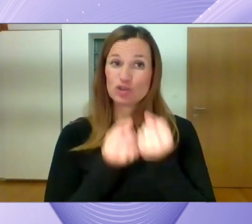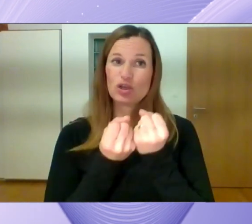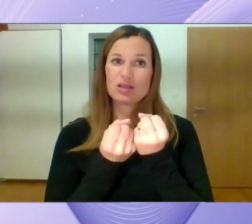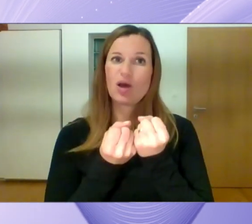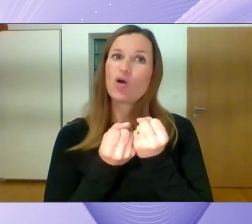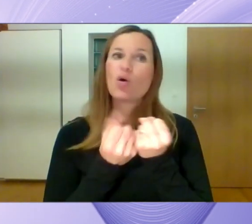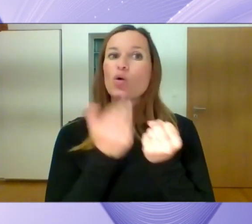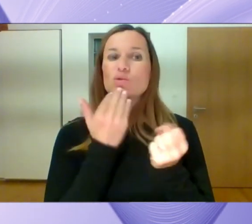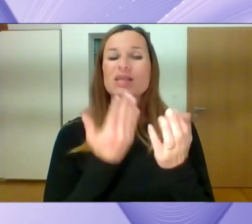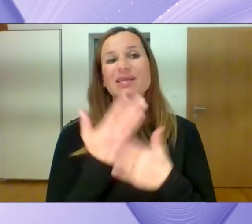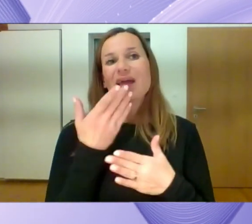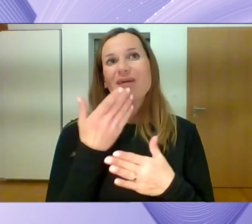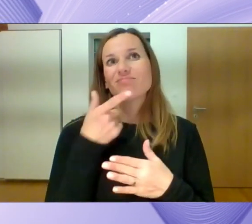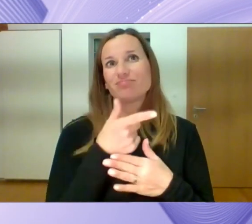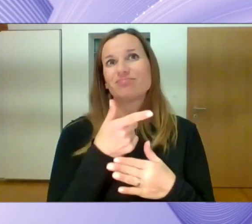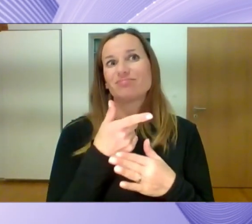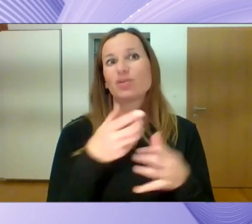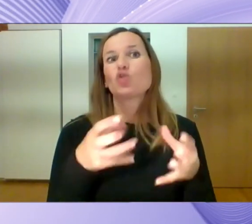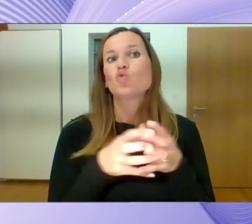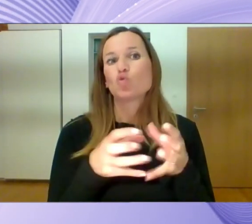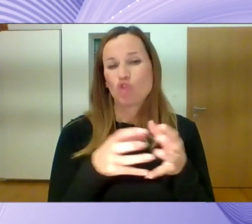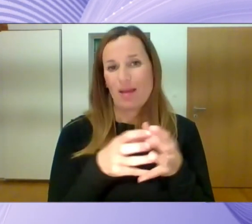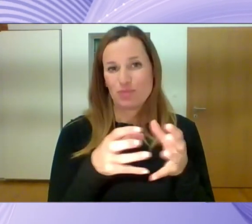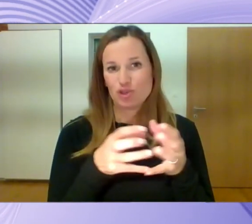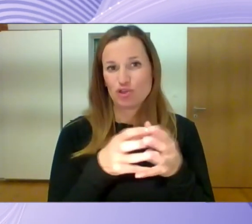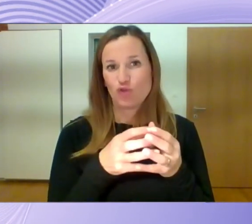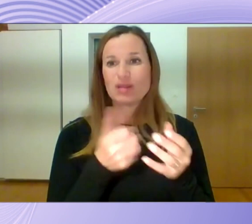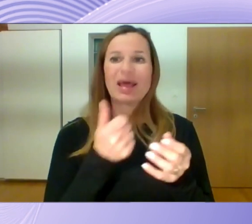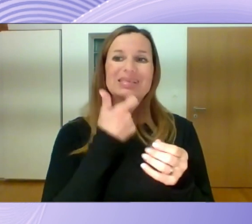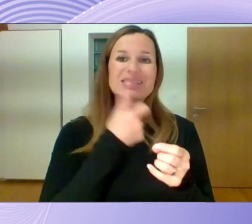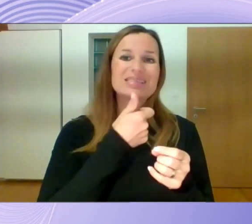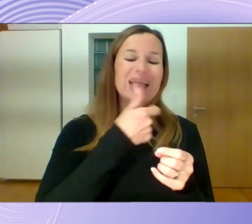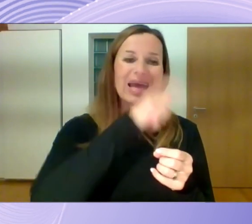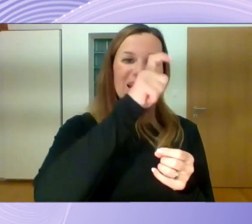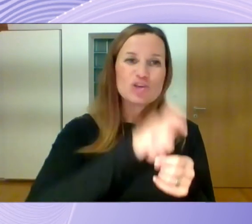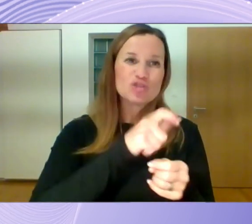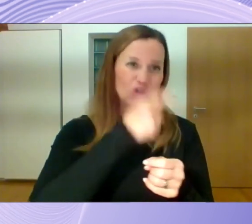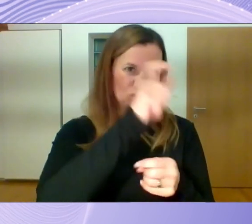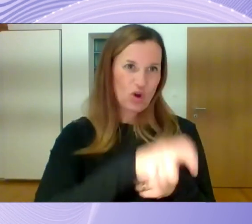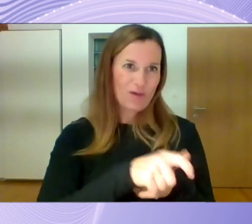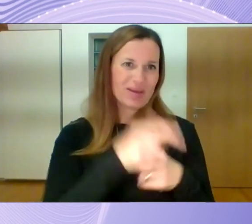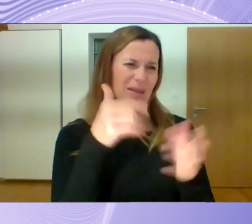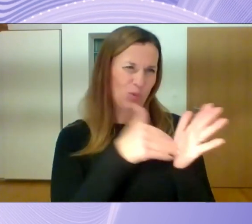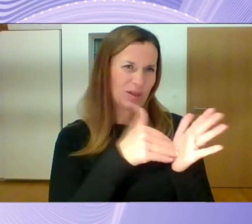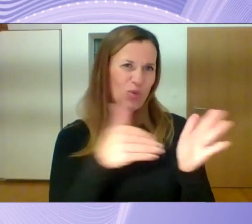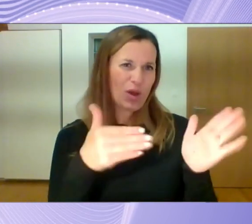ta malo družaben, da nek starejši človek ali pa nekdo, ki potrebuje pomoč, pa je sam, ni ves čas sam. Zato je